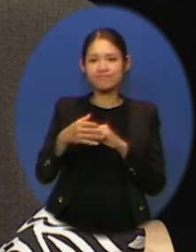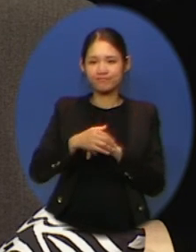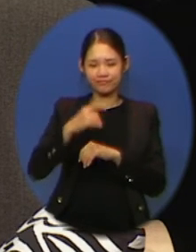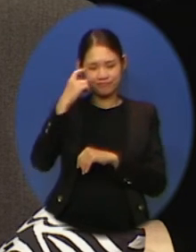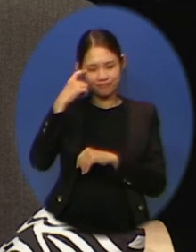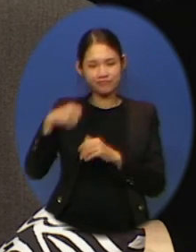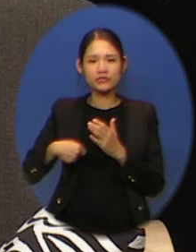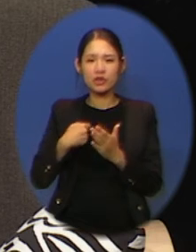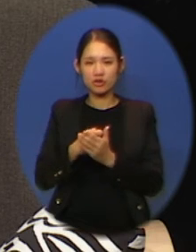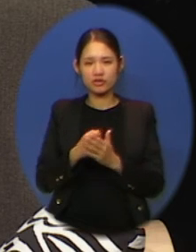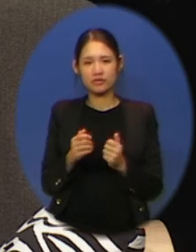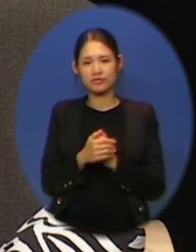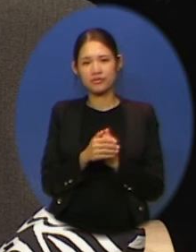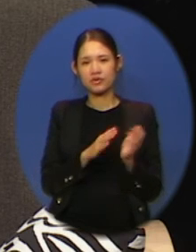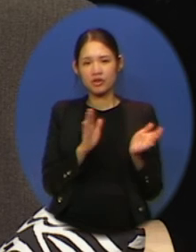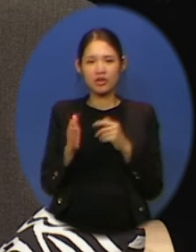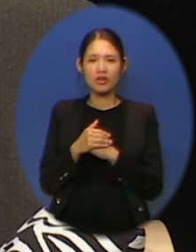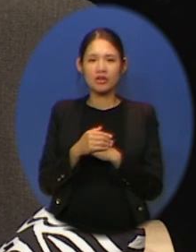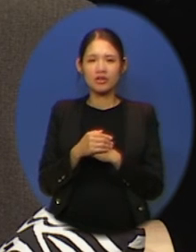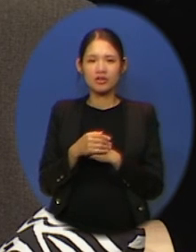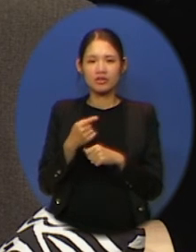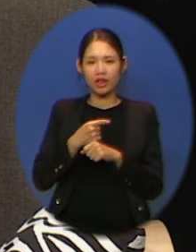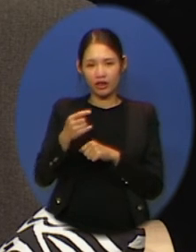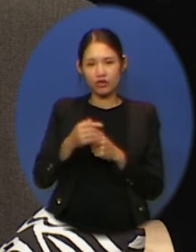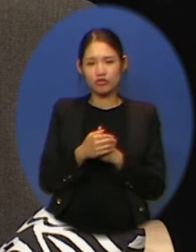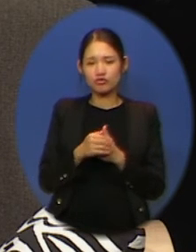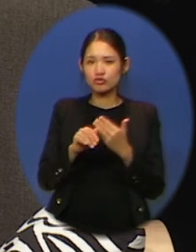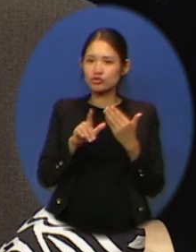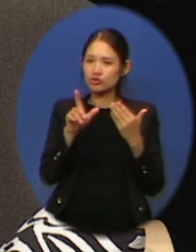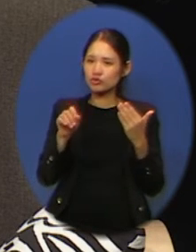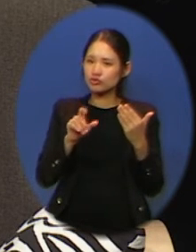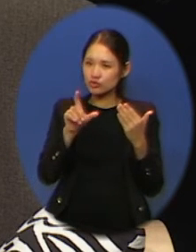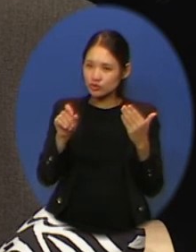네. 그래서 내년서부터는 이제 곧